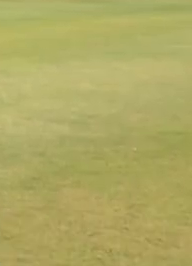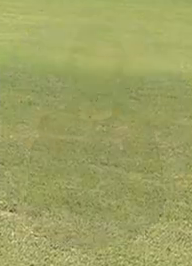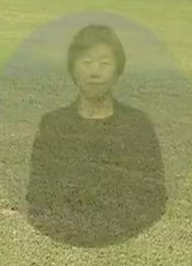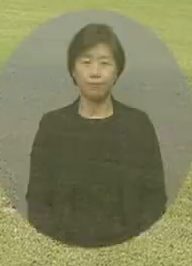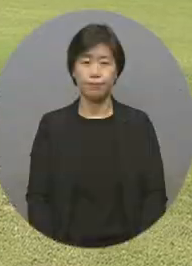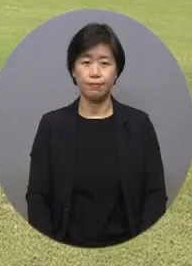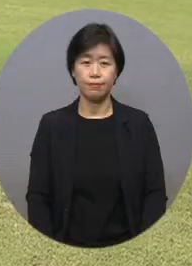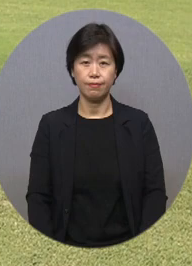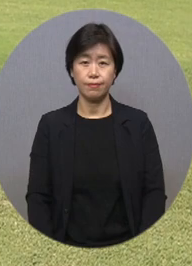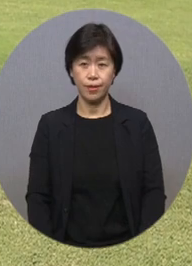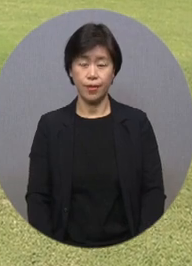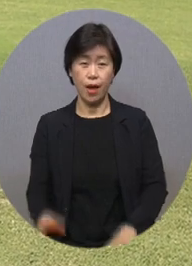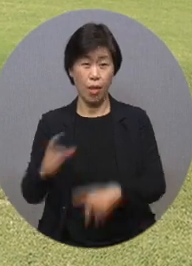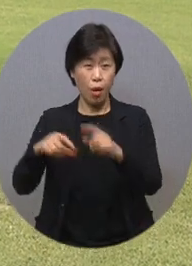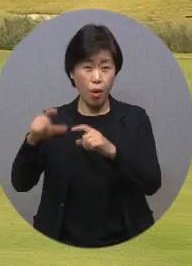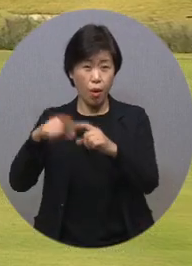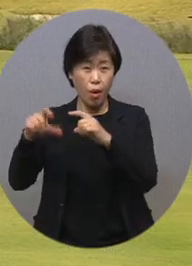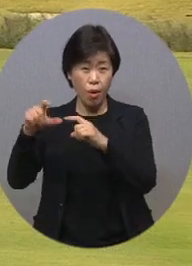고고고!